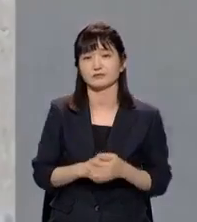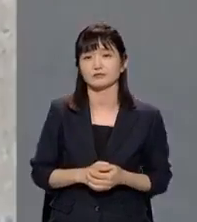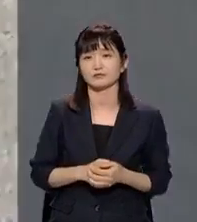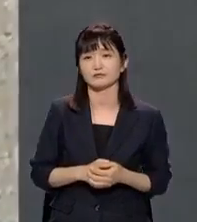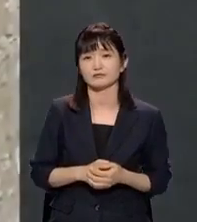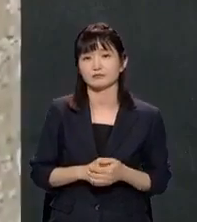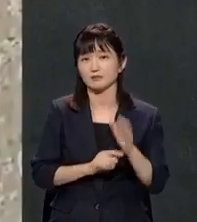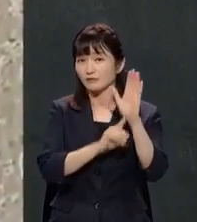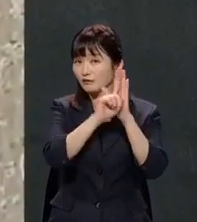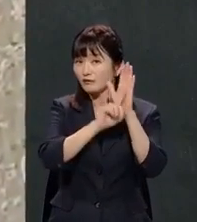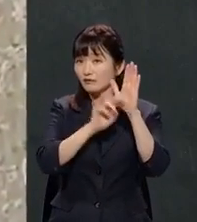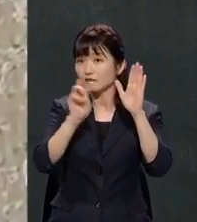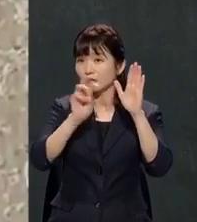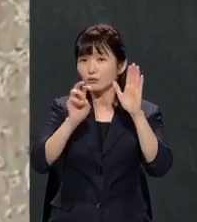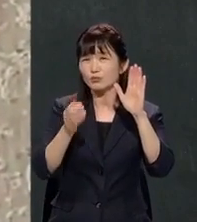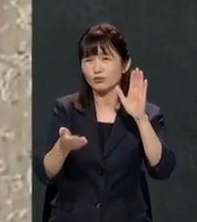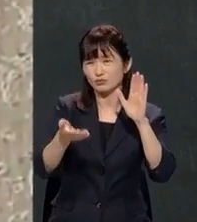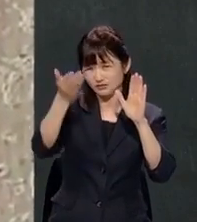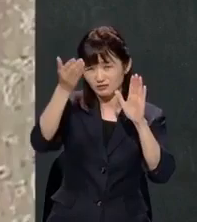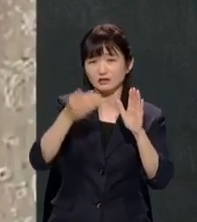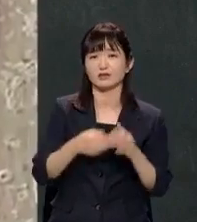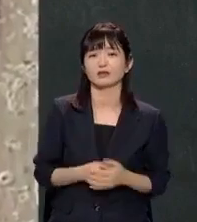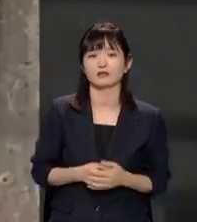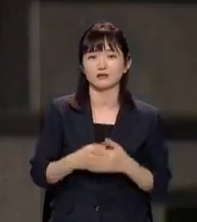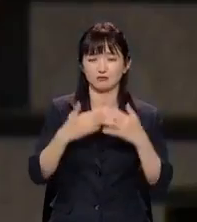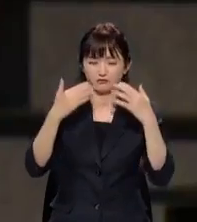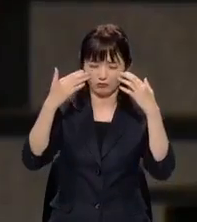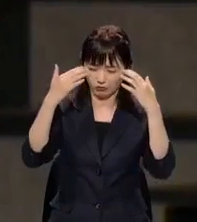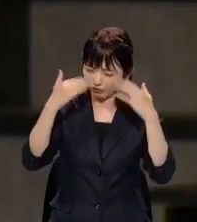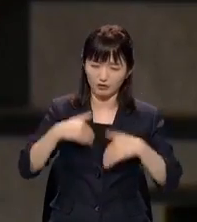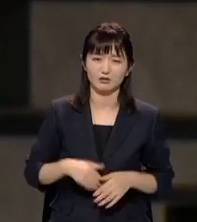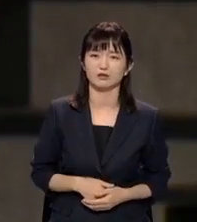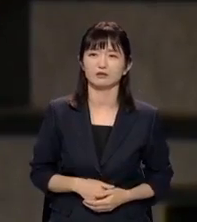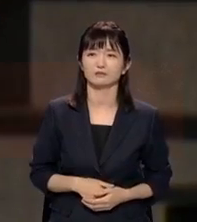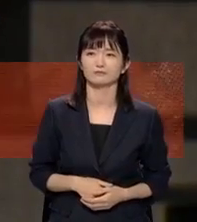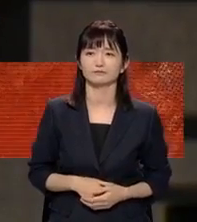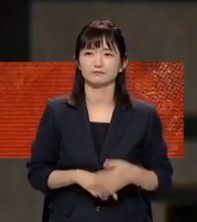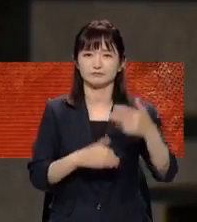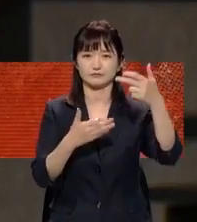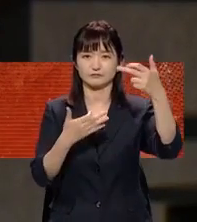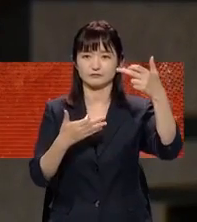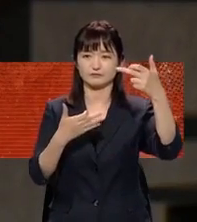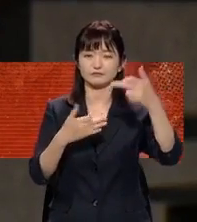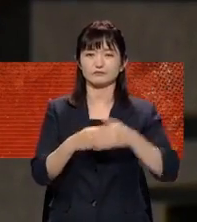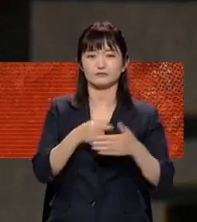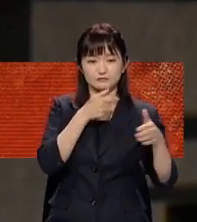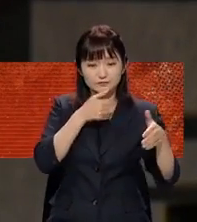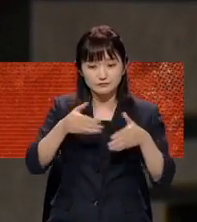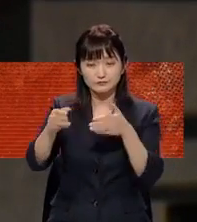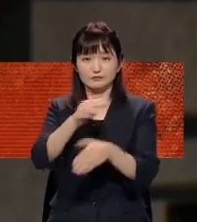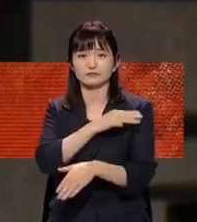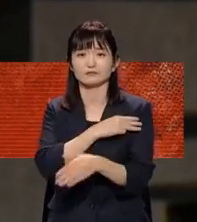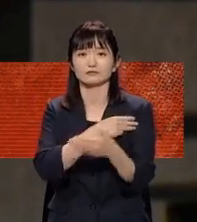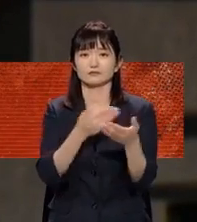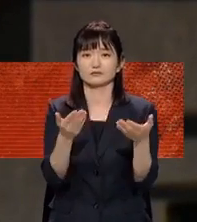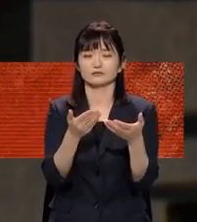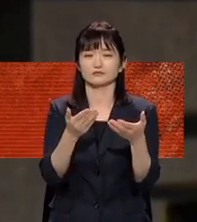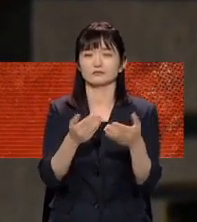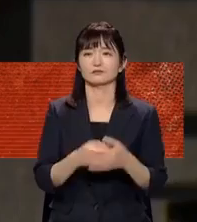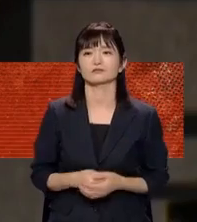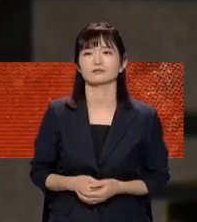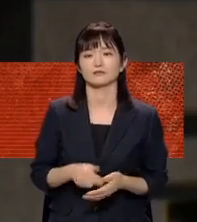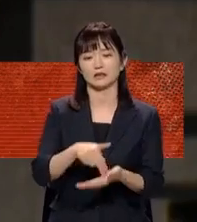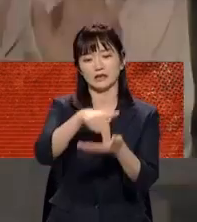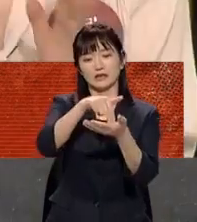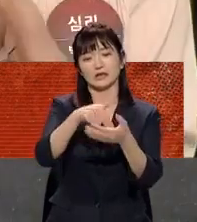기온이 30도가 치솟는 가운데 있었다고 합니다 19일에 경기도 부천에서 일어난 일인데요 엘리베이터가